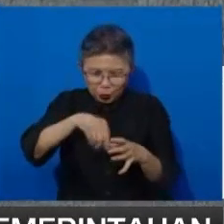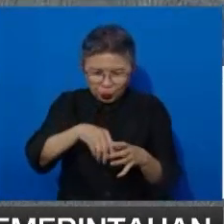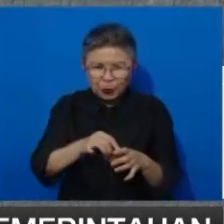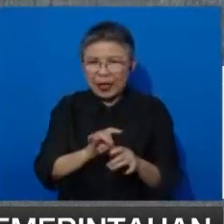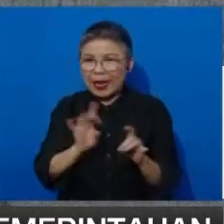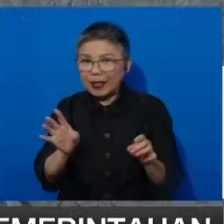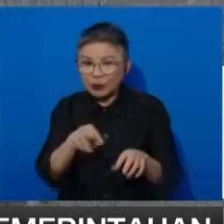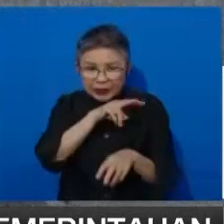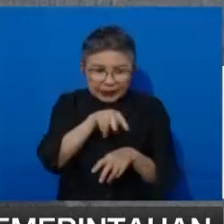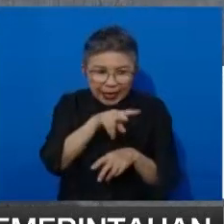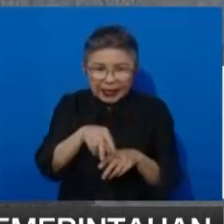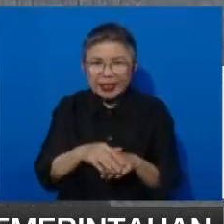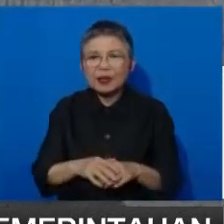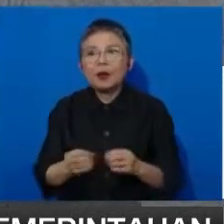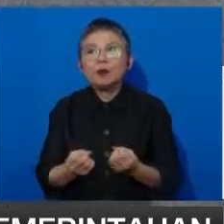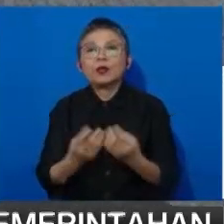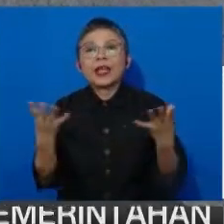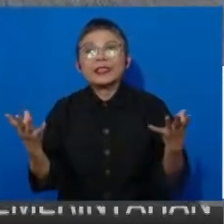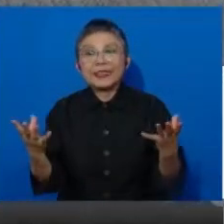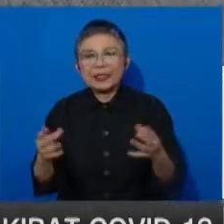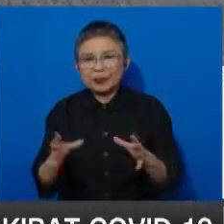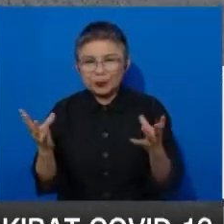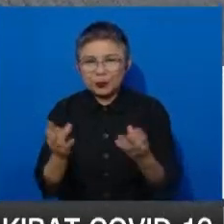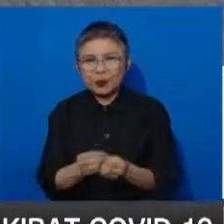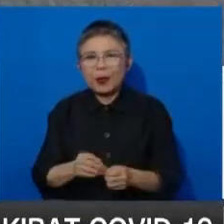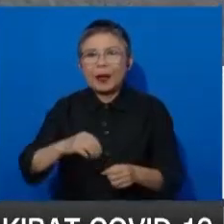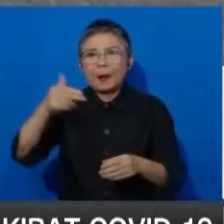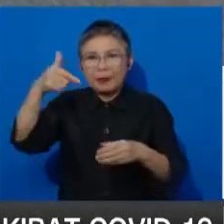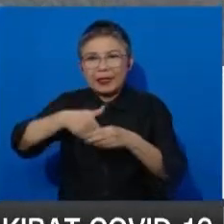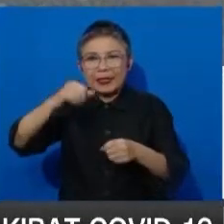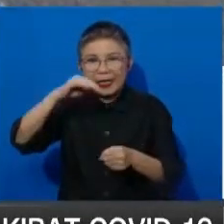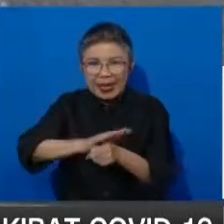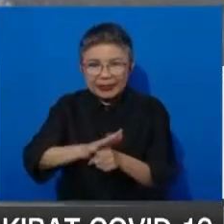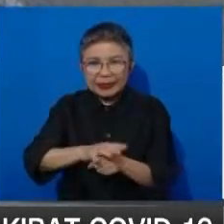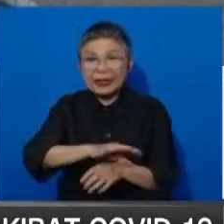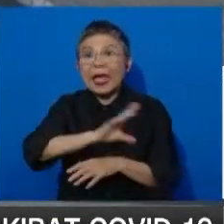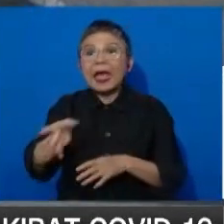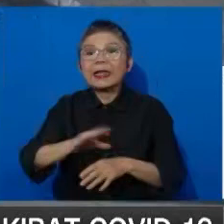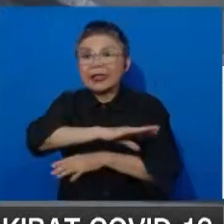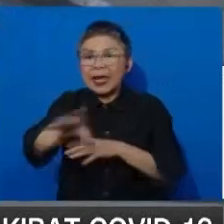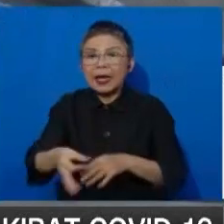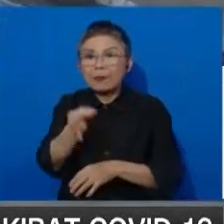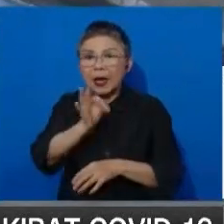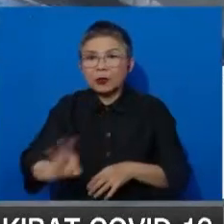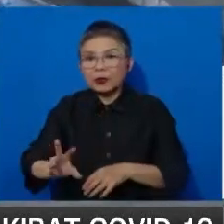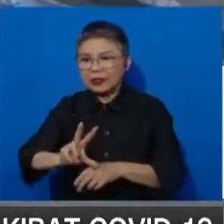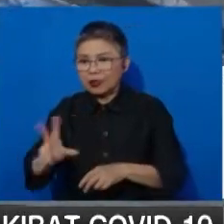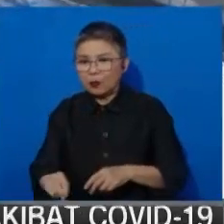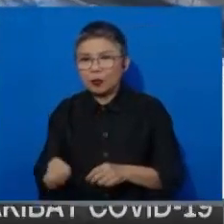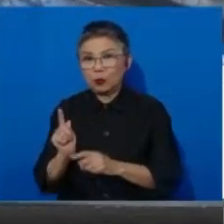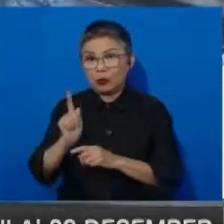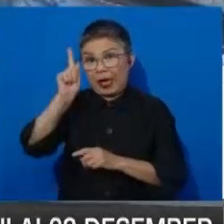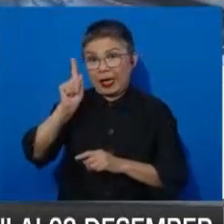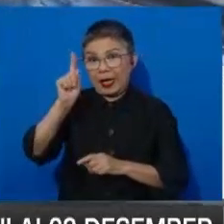untuk menemukan serta membuka potensi akumulasi migas yang baru di area onshore Jawa Barat Utara. Temuan